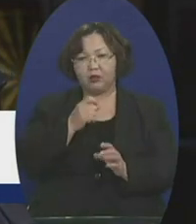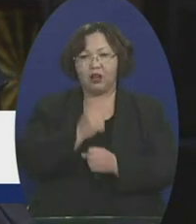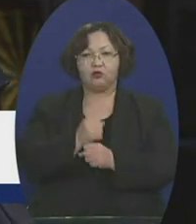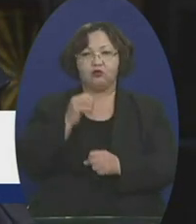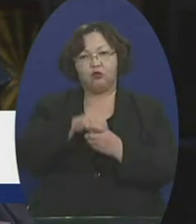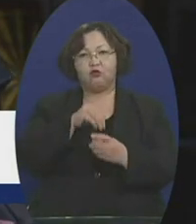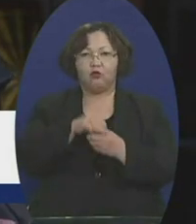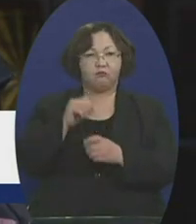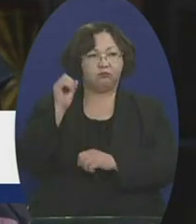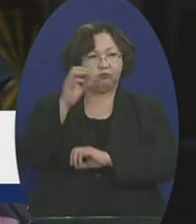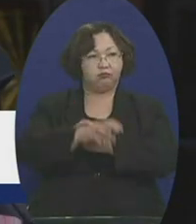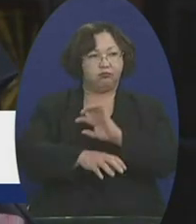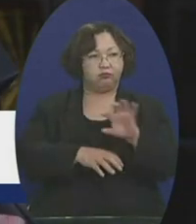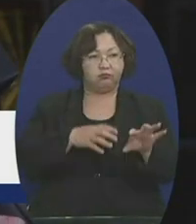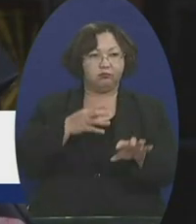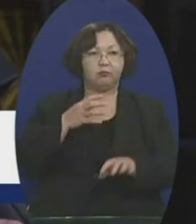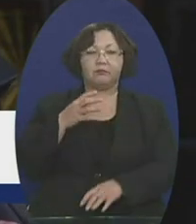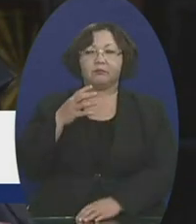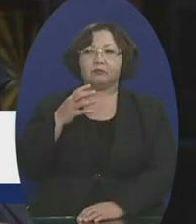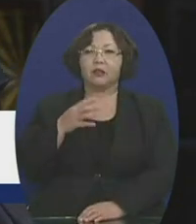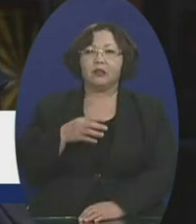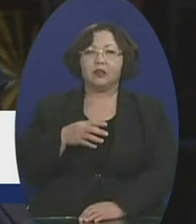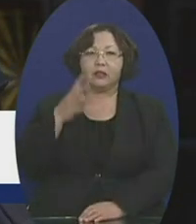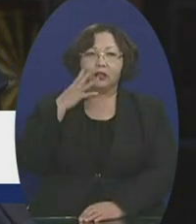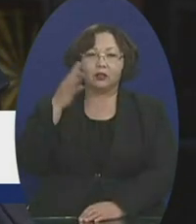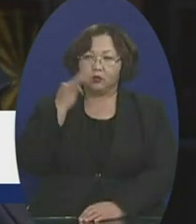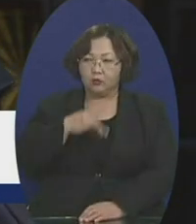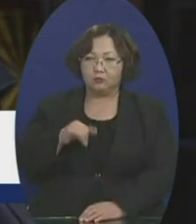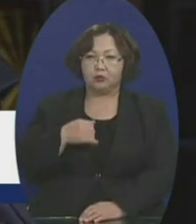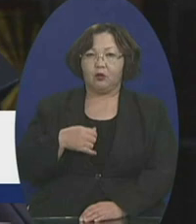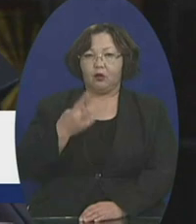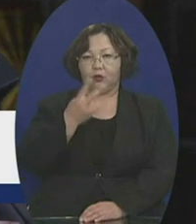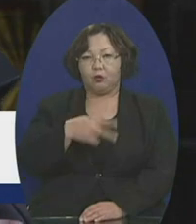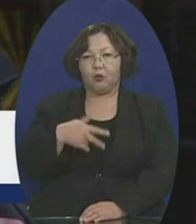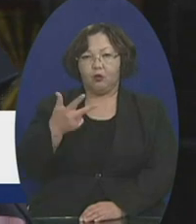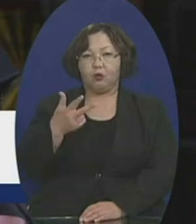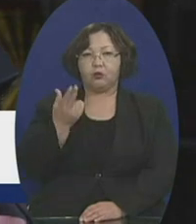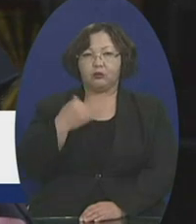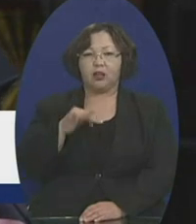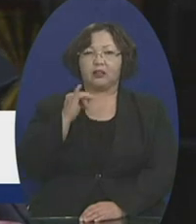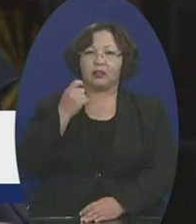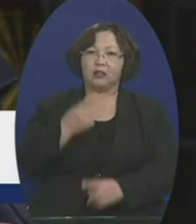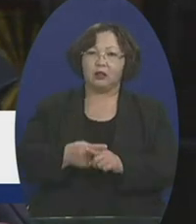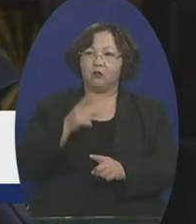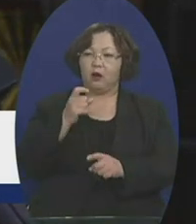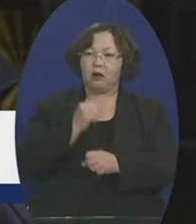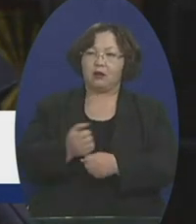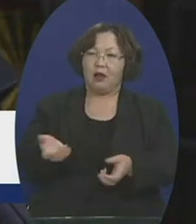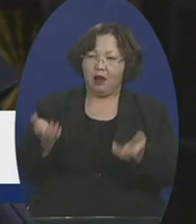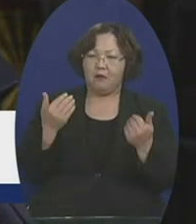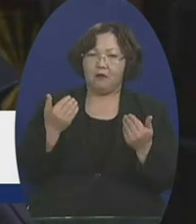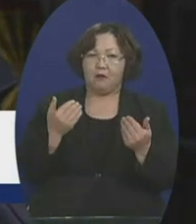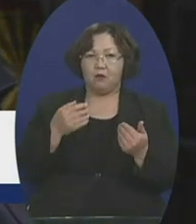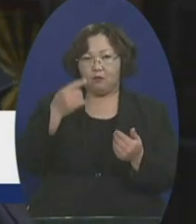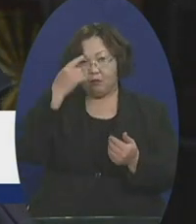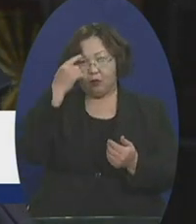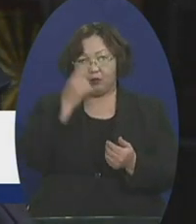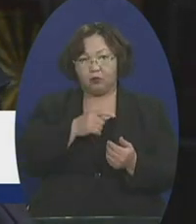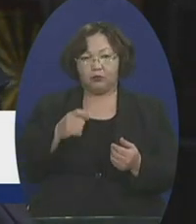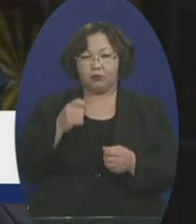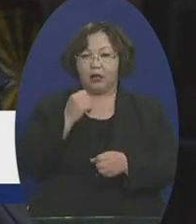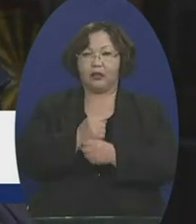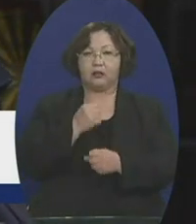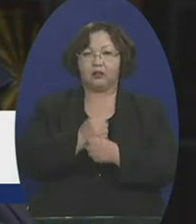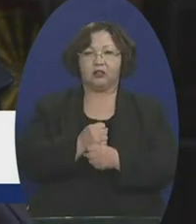манахаас авах ажил хүчний хавааг 2-3 дахин бараг огцом нэмээ гэж байгаа. Тэгэхээр нөгөө талдаа бас бид нэр Монгол улс ажил хүчний алдаж байна гэдэг бол